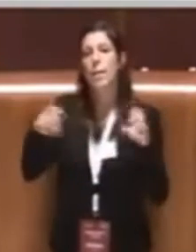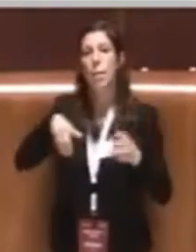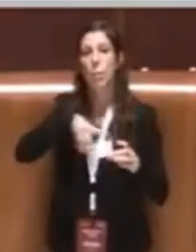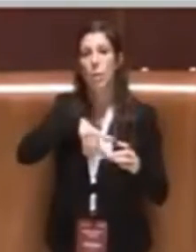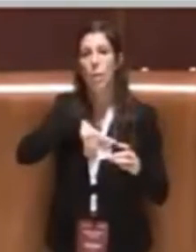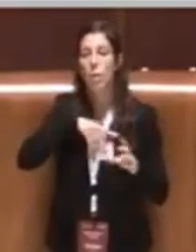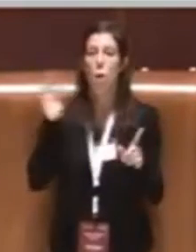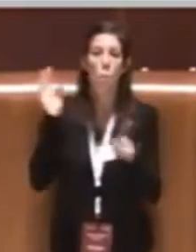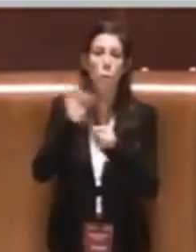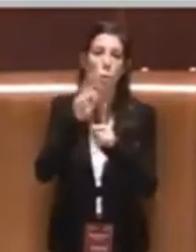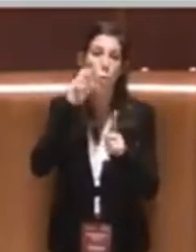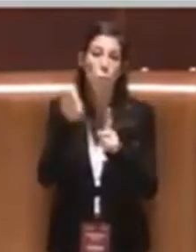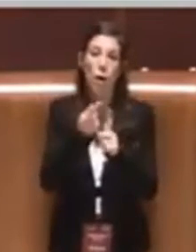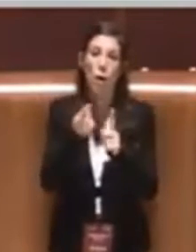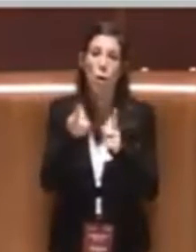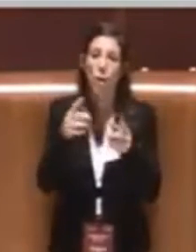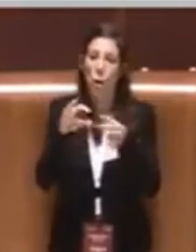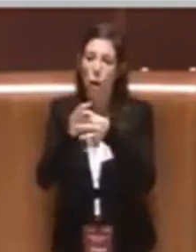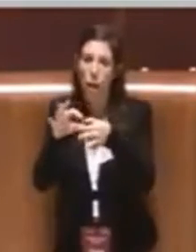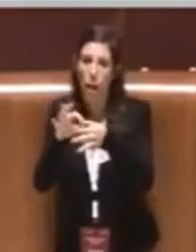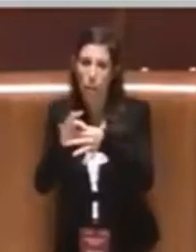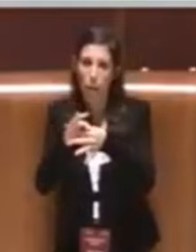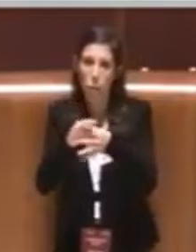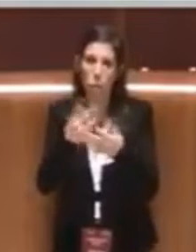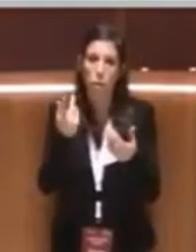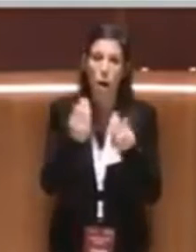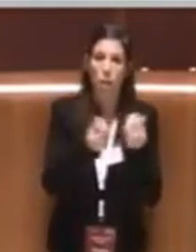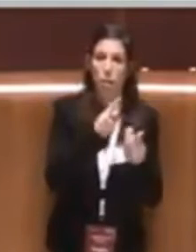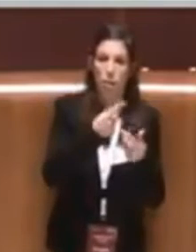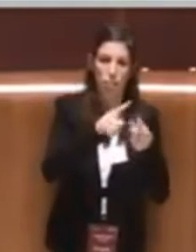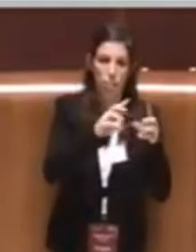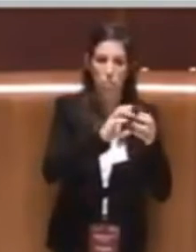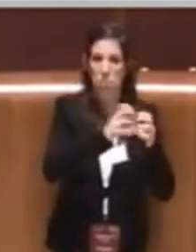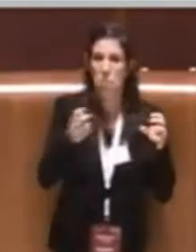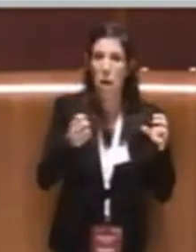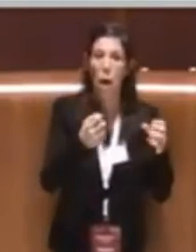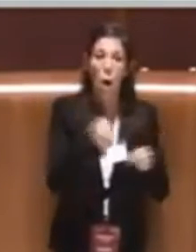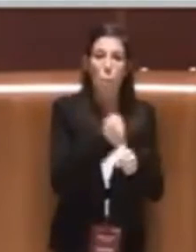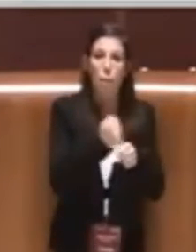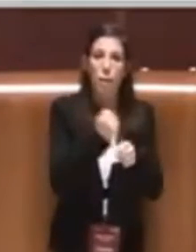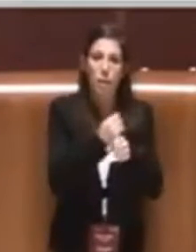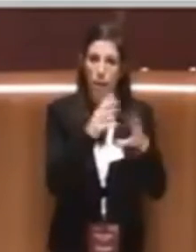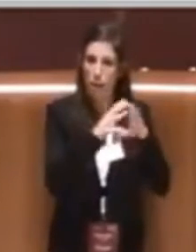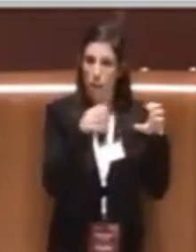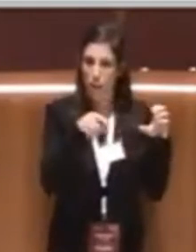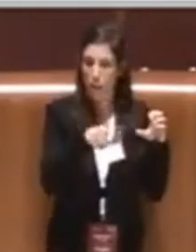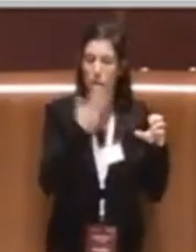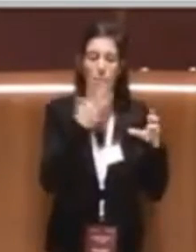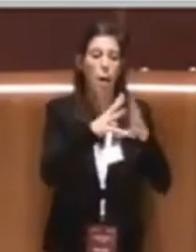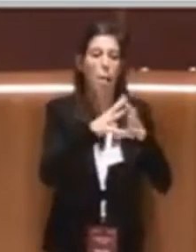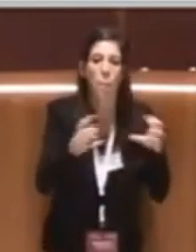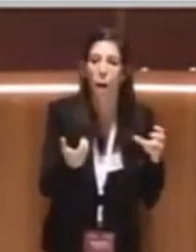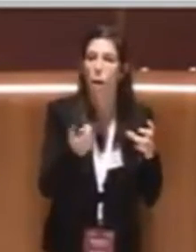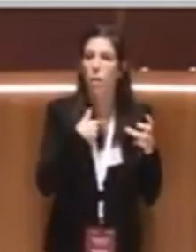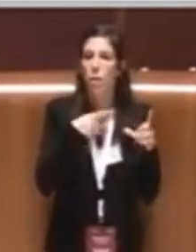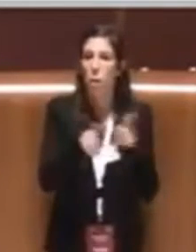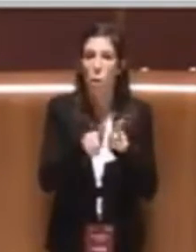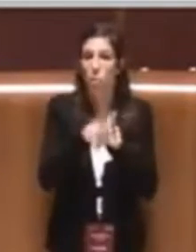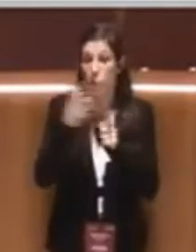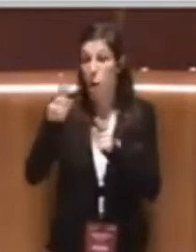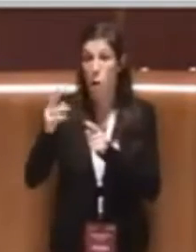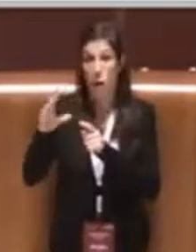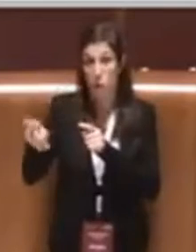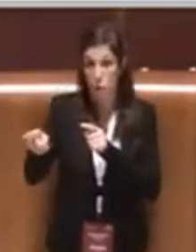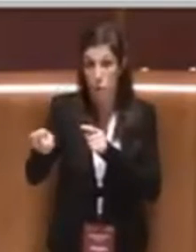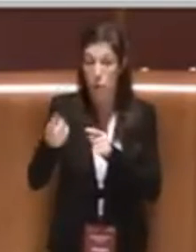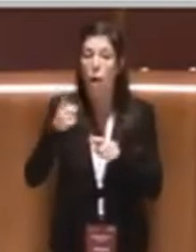l'obiettivo di trovare una correlazione tra le variabili operative e aziendali, quindi degli impianti anche in prossimità di Rocca Cencia, e